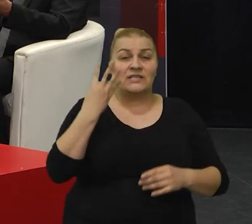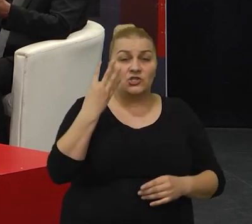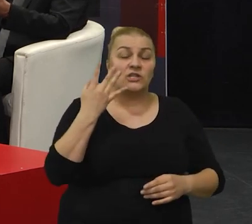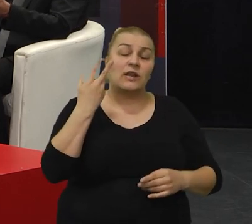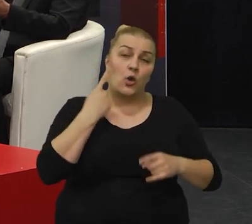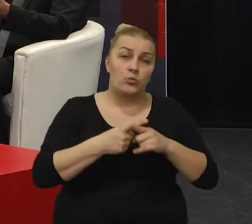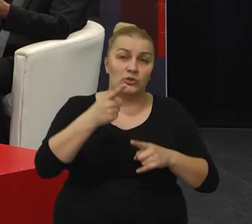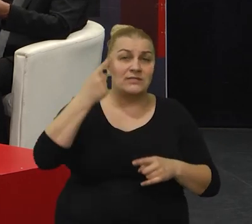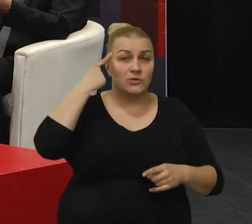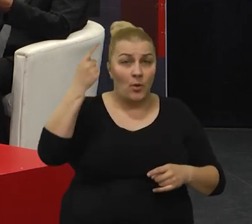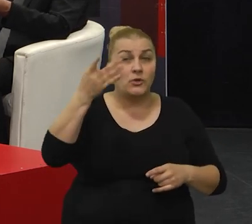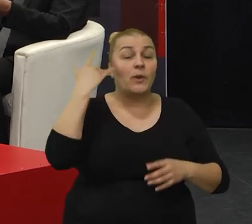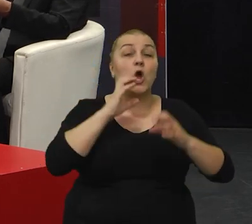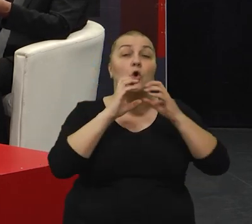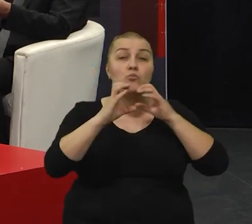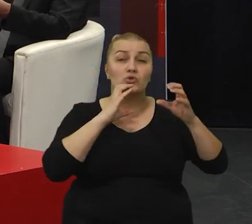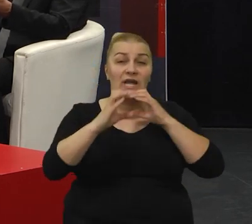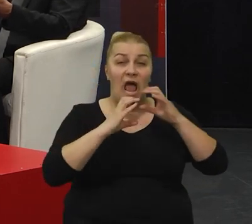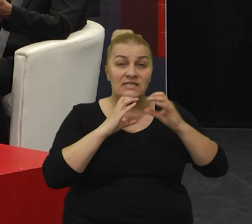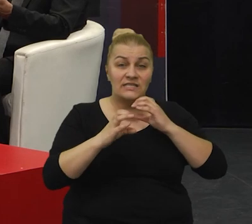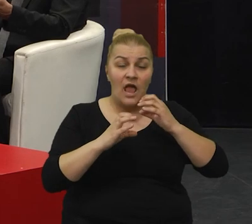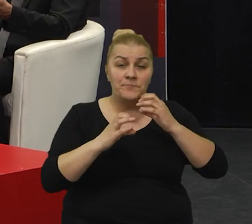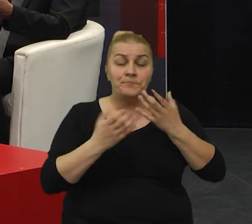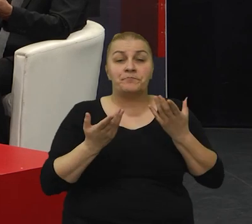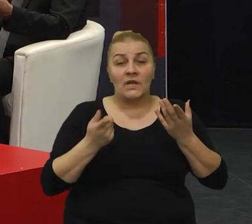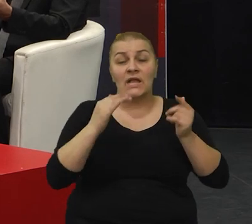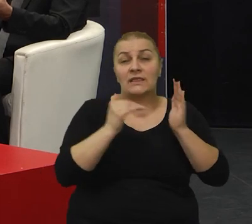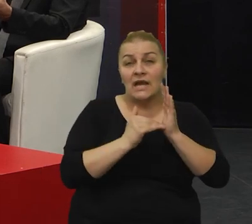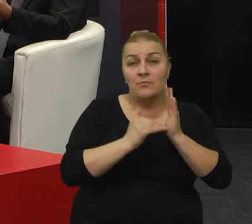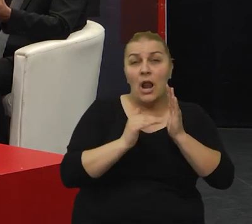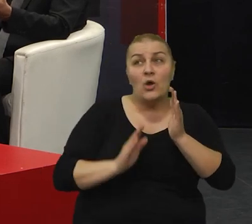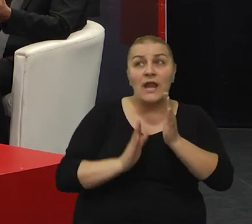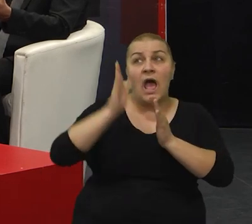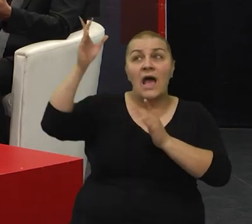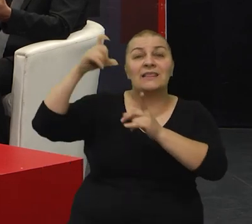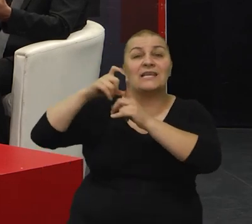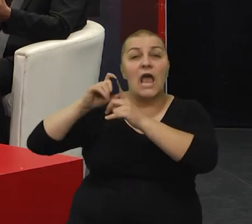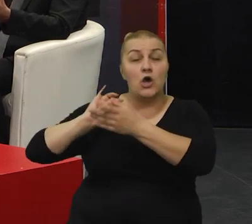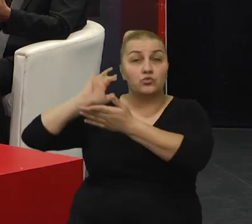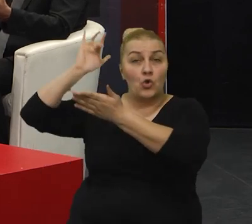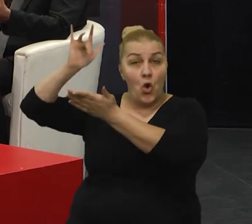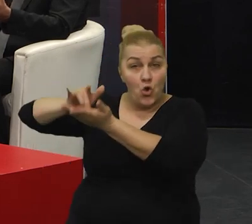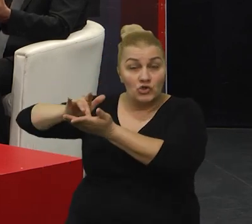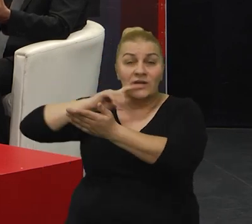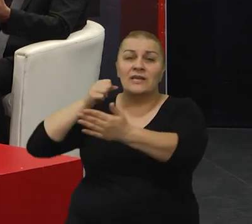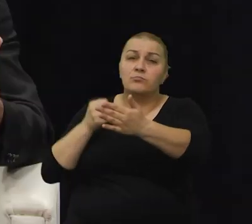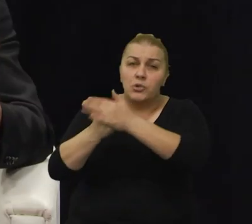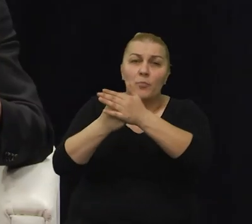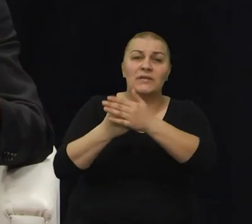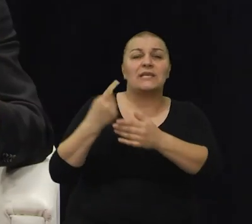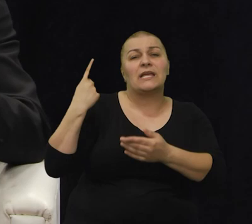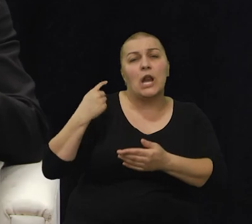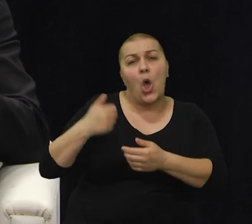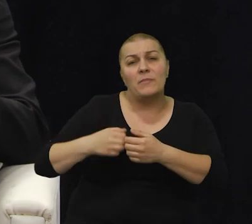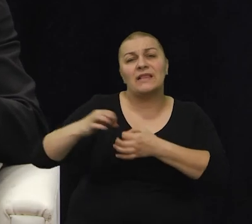smo par puta to spomenuli, to je ta komunikacija. Trebalo je na Dinaru doći i probiti